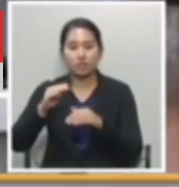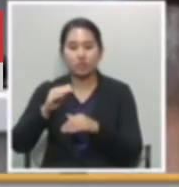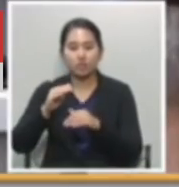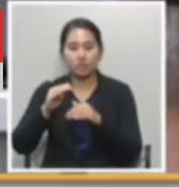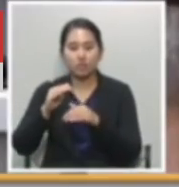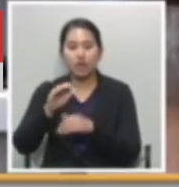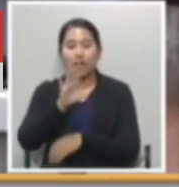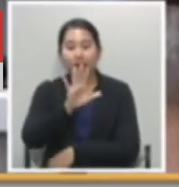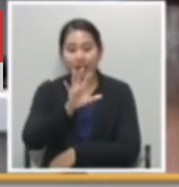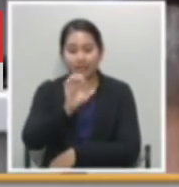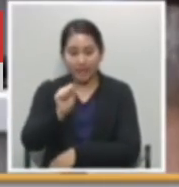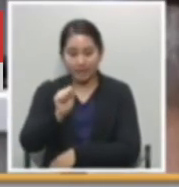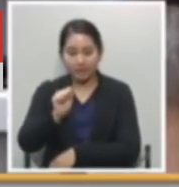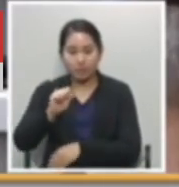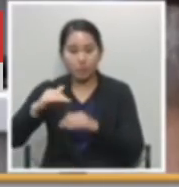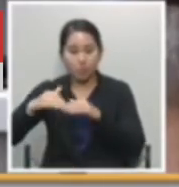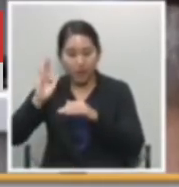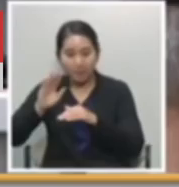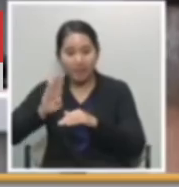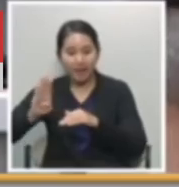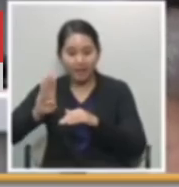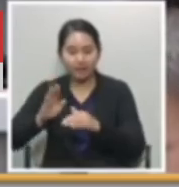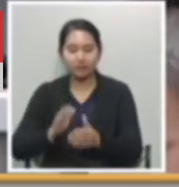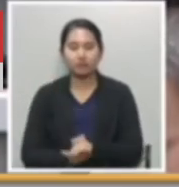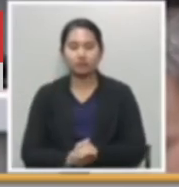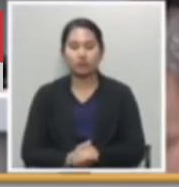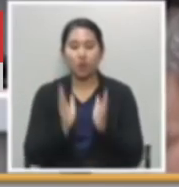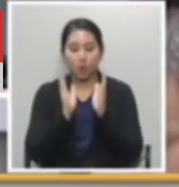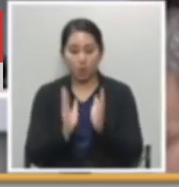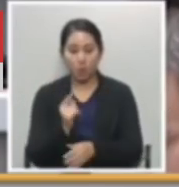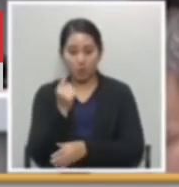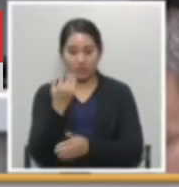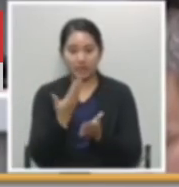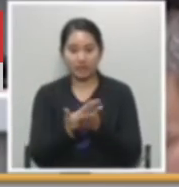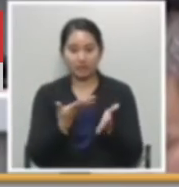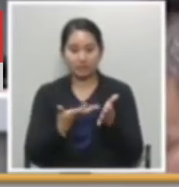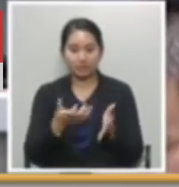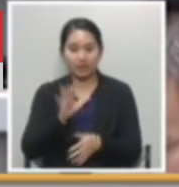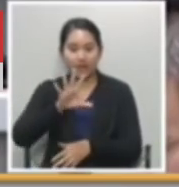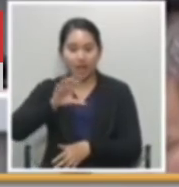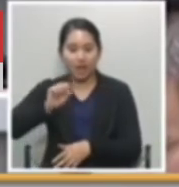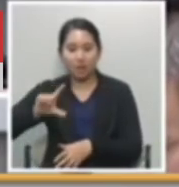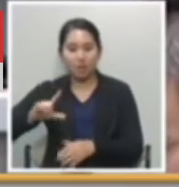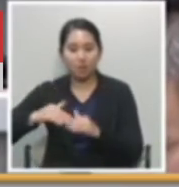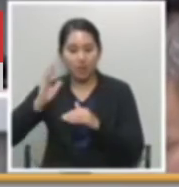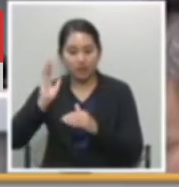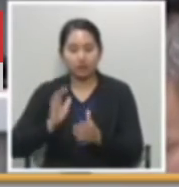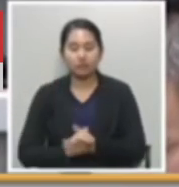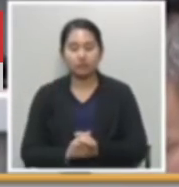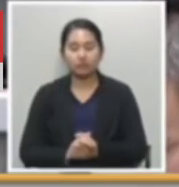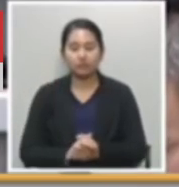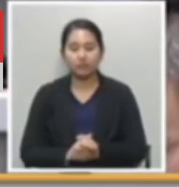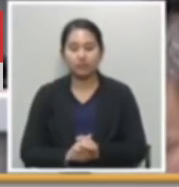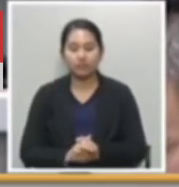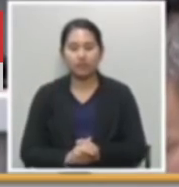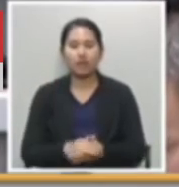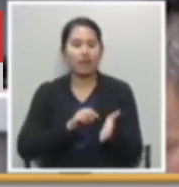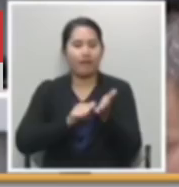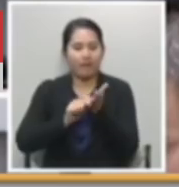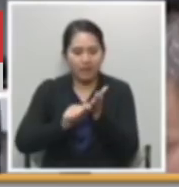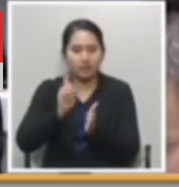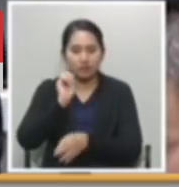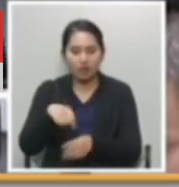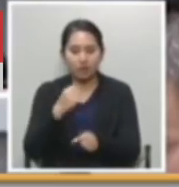522,499 บาทต่อคนนะครับต่อหัวมันเกินเส้นอันตรายนะแล้วเราต้องแก้ด่วนที่บอกว่าปรับหนี้เติมเงินทั้งระบบเนี่ยมันต้องท